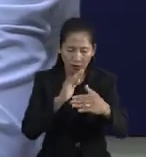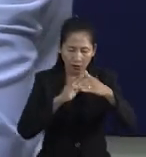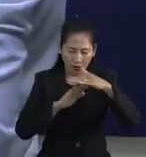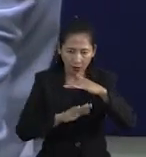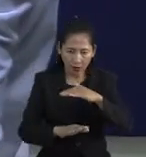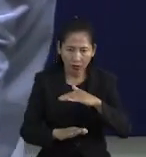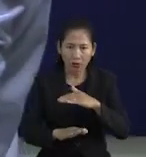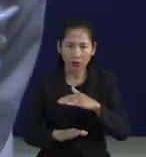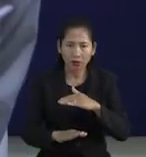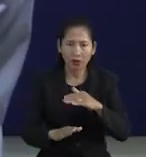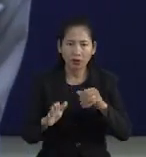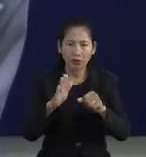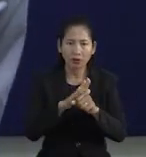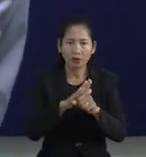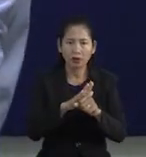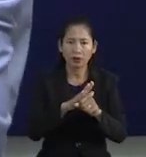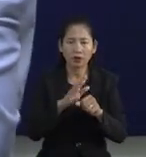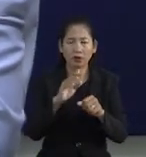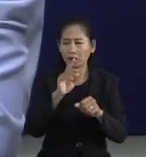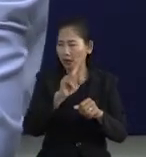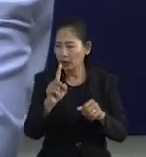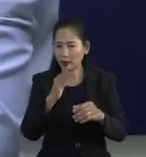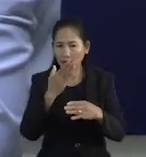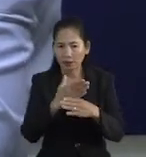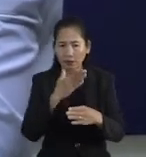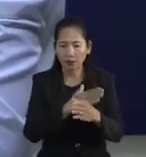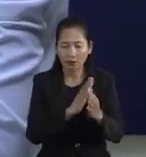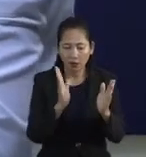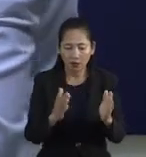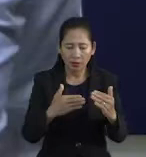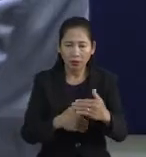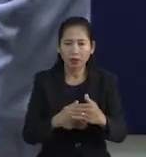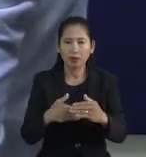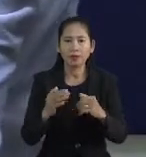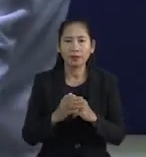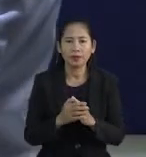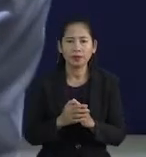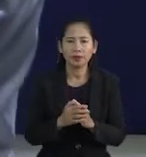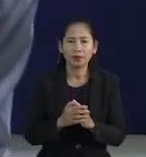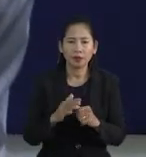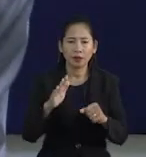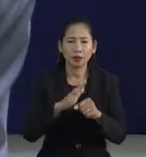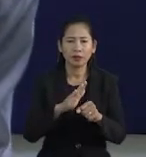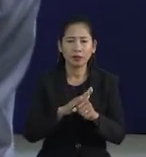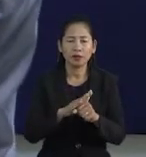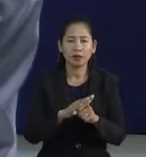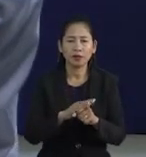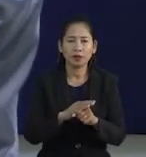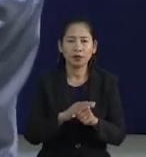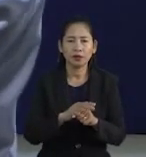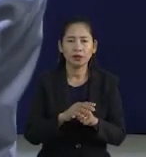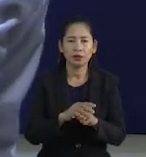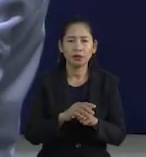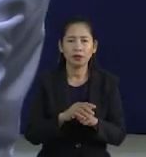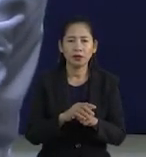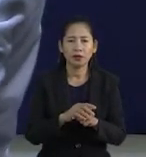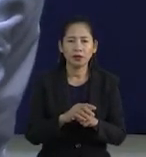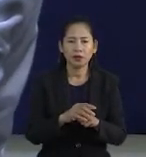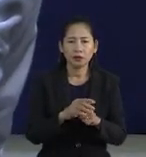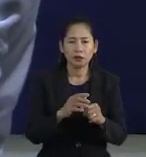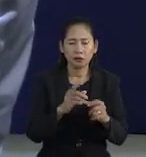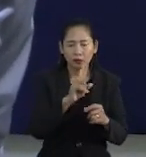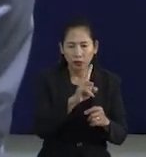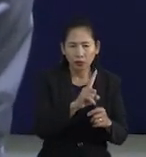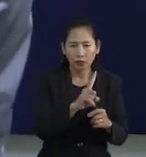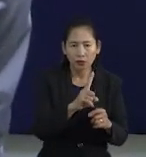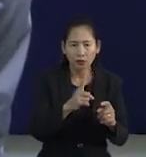nè ở dùng bầm pin cái này nó để miền chần lo nó ấy để miền bọp nó ấy kì ở dùng bầm pin nè còn đấy và miền chùm